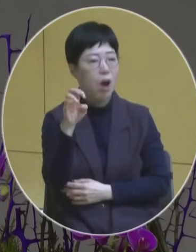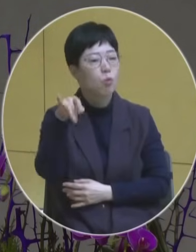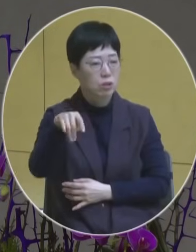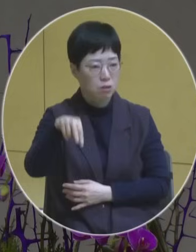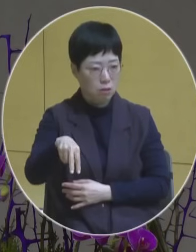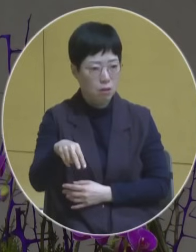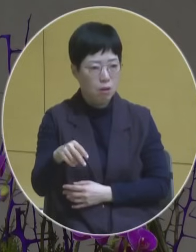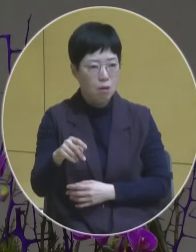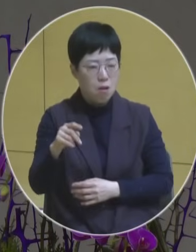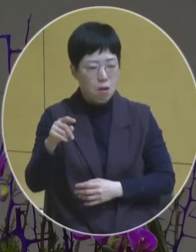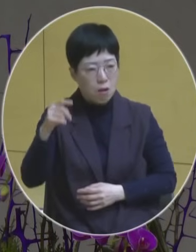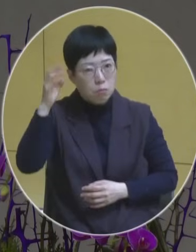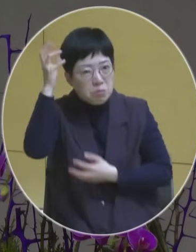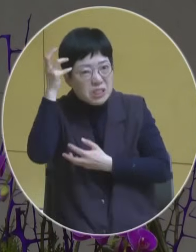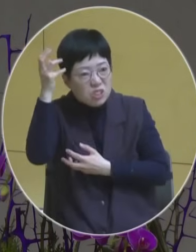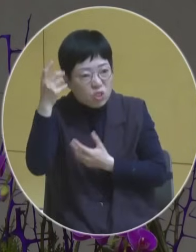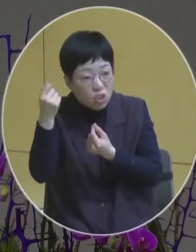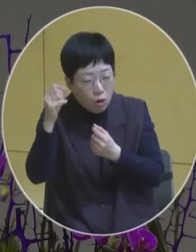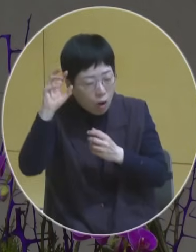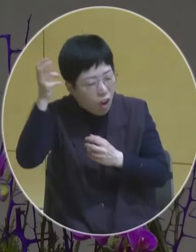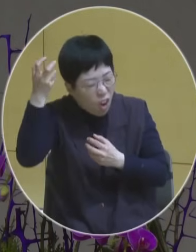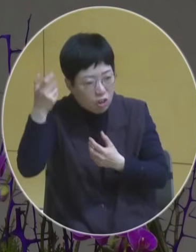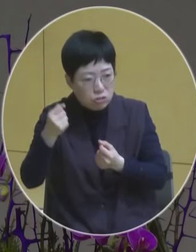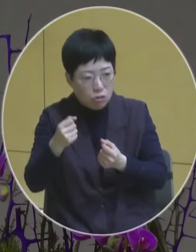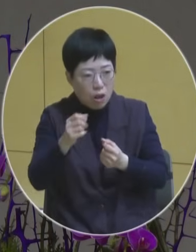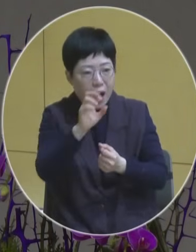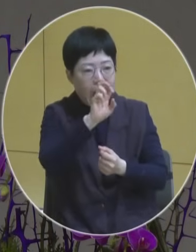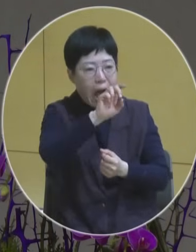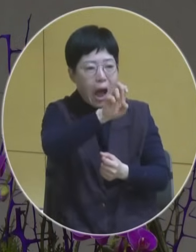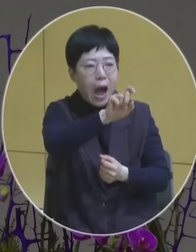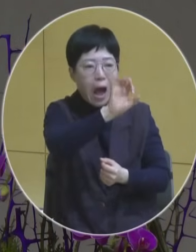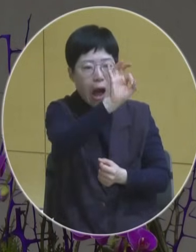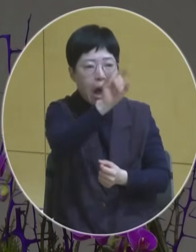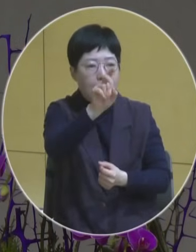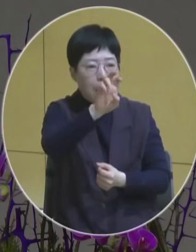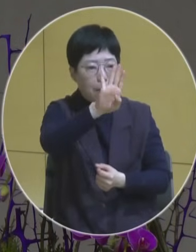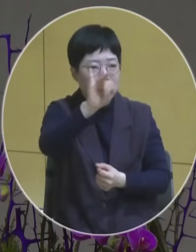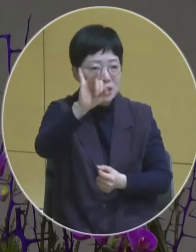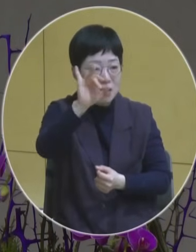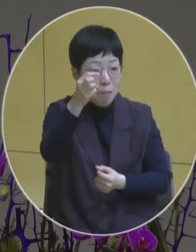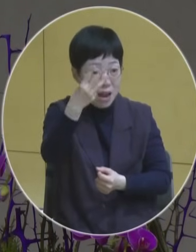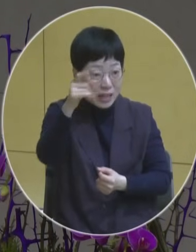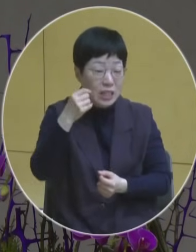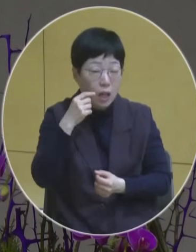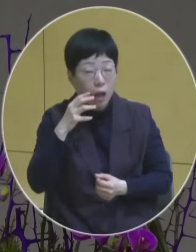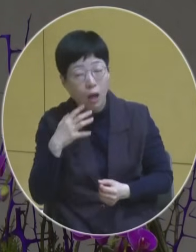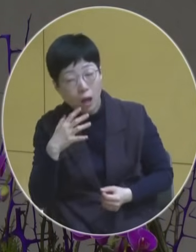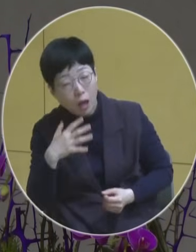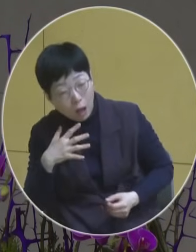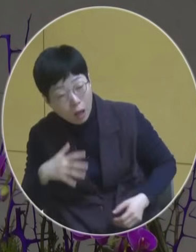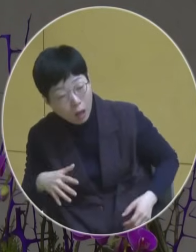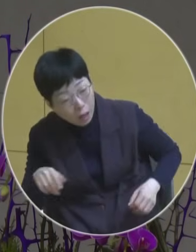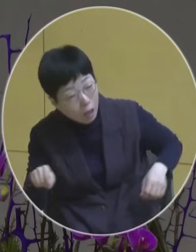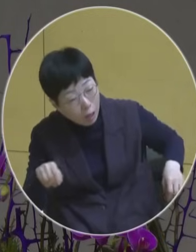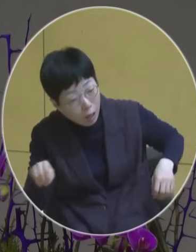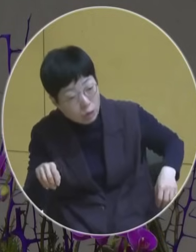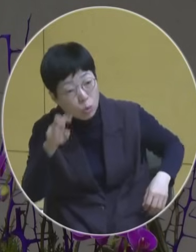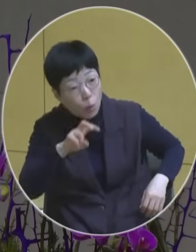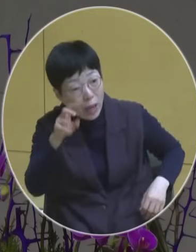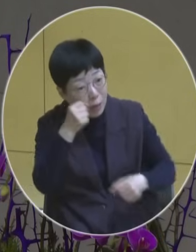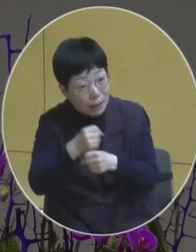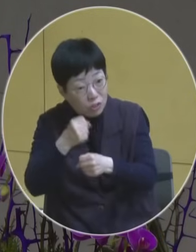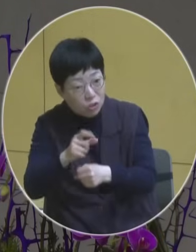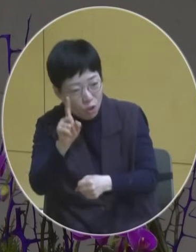그가 미친 채 하면서 이 블레셋의 아비멜렉에서 침을 질질 흘리면서 나오면서 그가 지었던 노래가